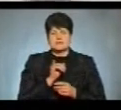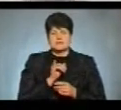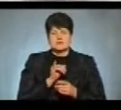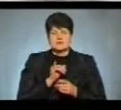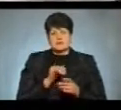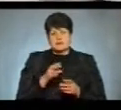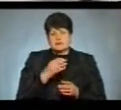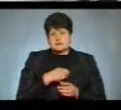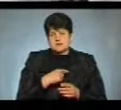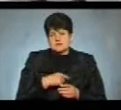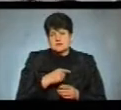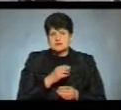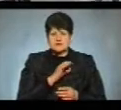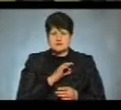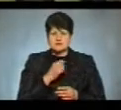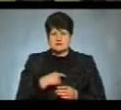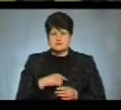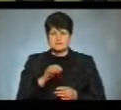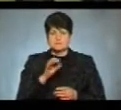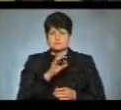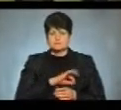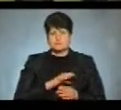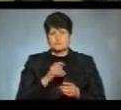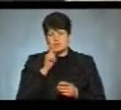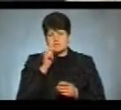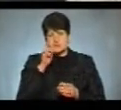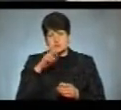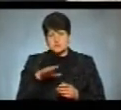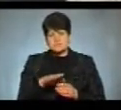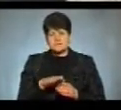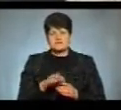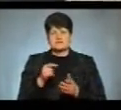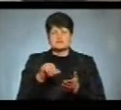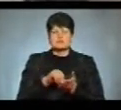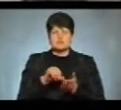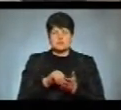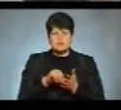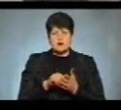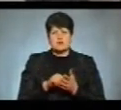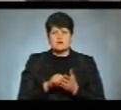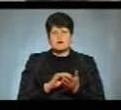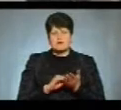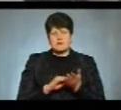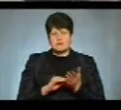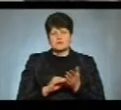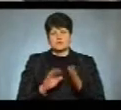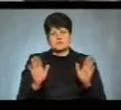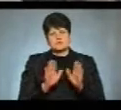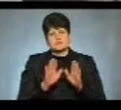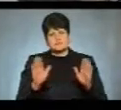українській державі за допомогою української мови. Зі сцени виступають історики, політологи, автори законопроекту та співаки.